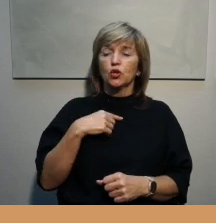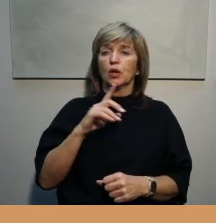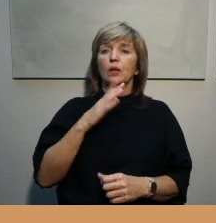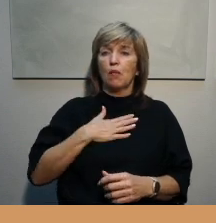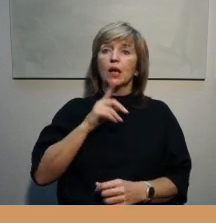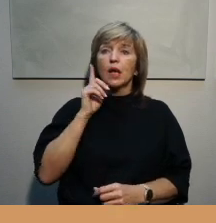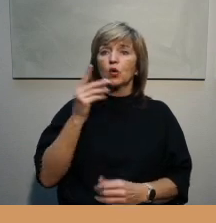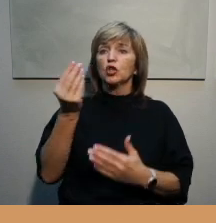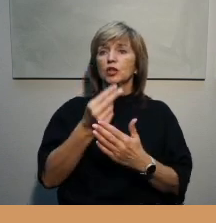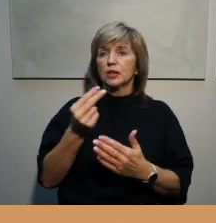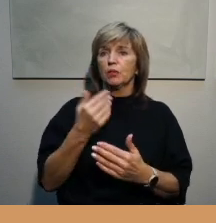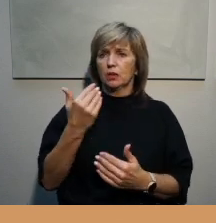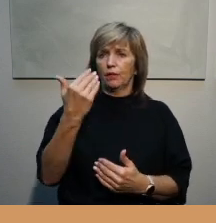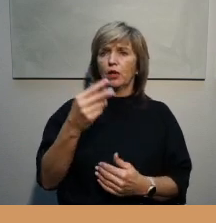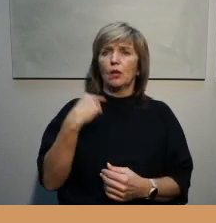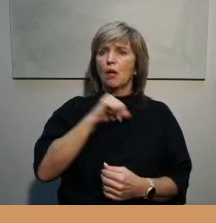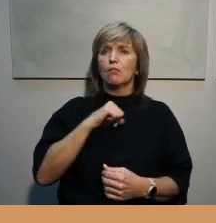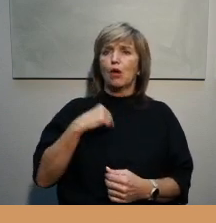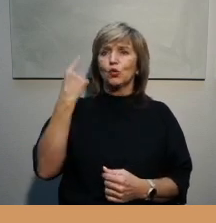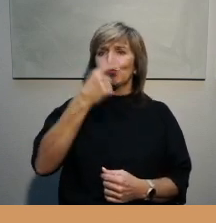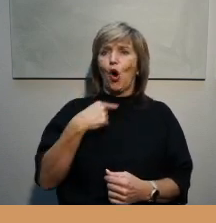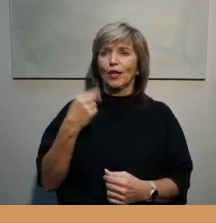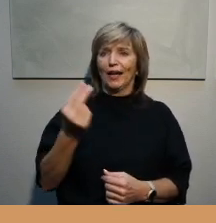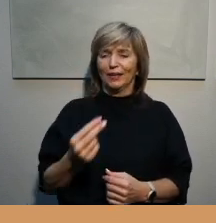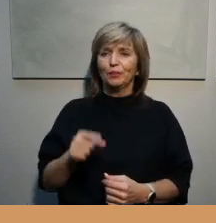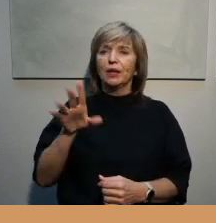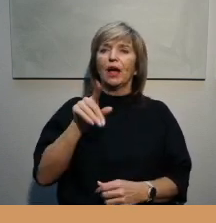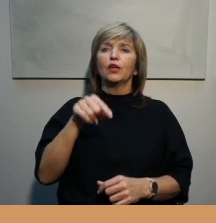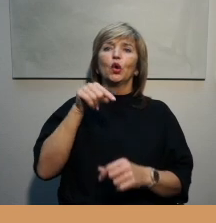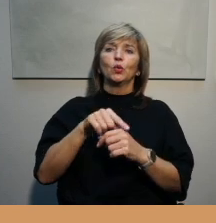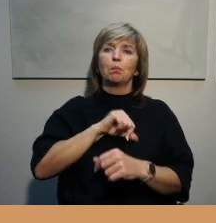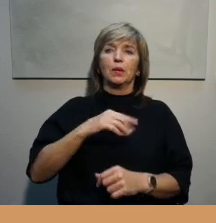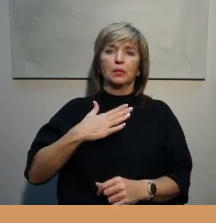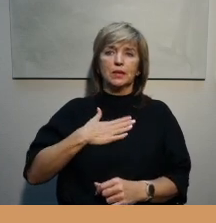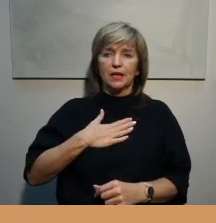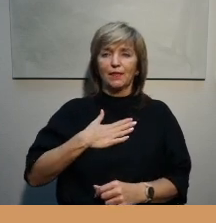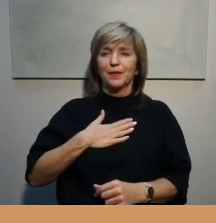jaunieši ir zīmējuši, tie ir viņu pašportreti. Ja? Tā viņi jūtas par sevi.